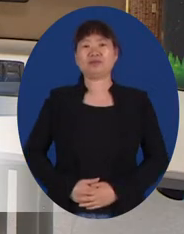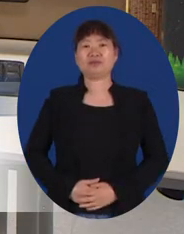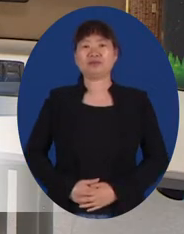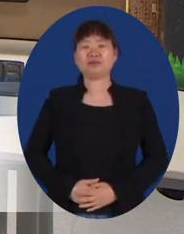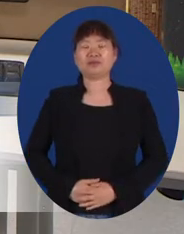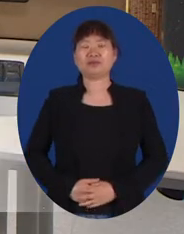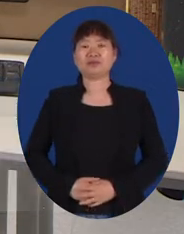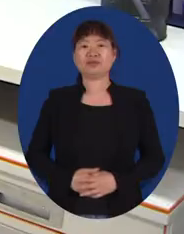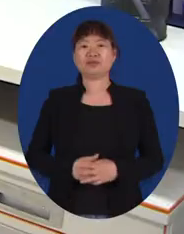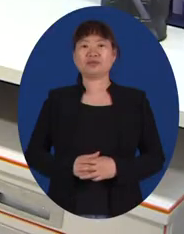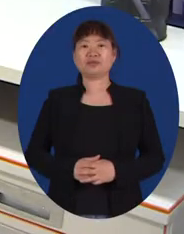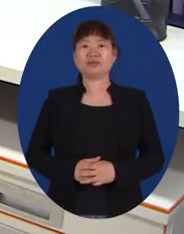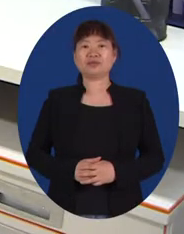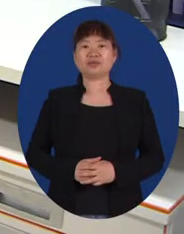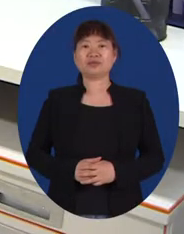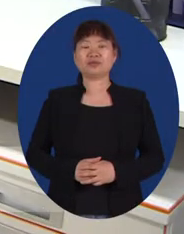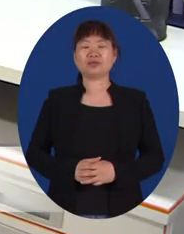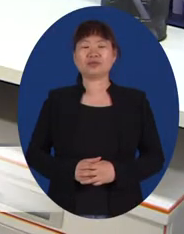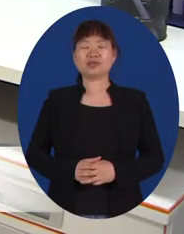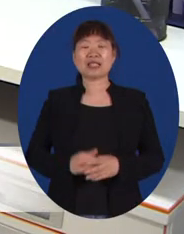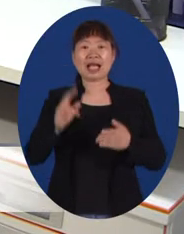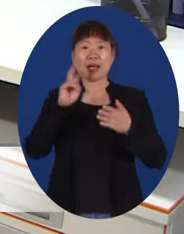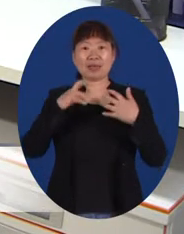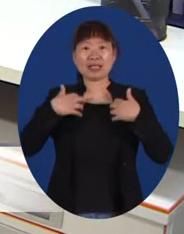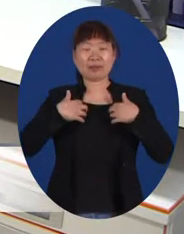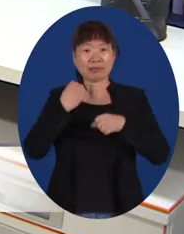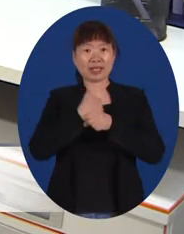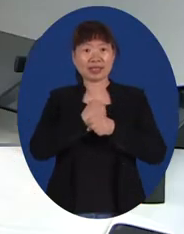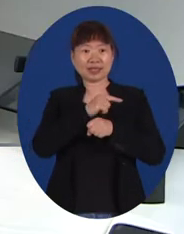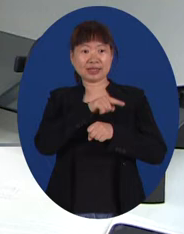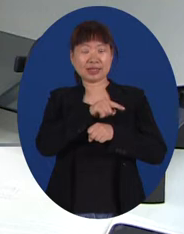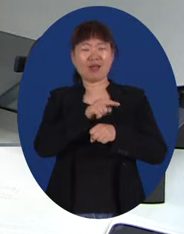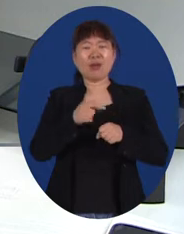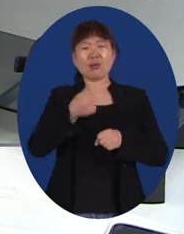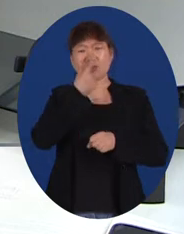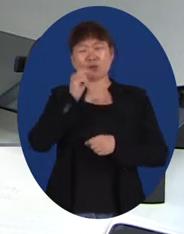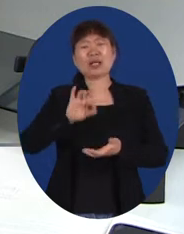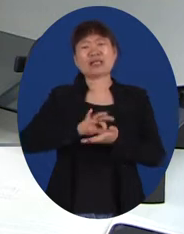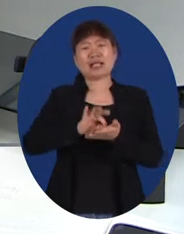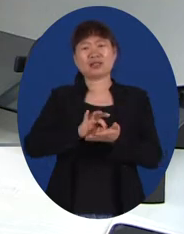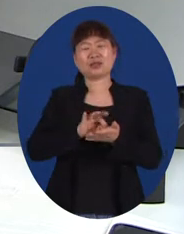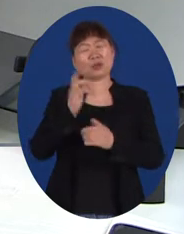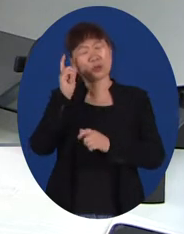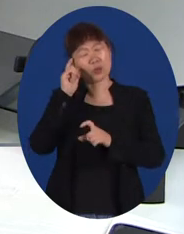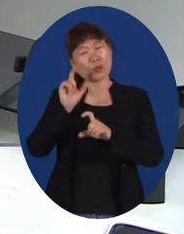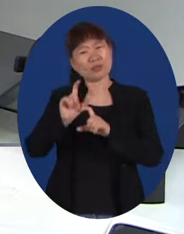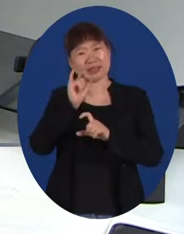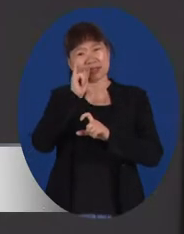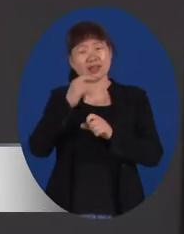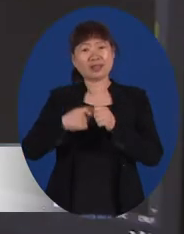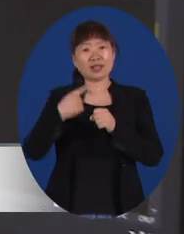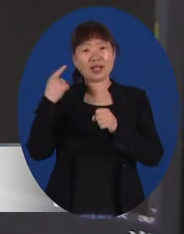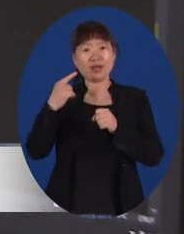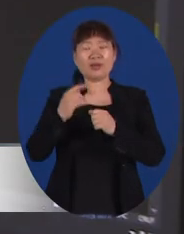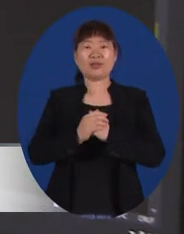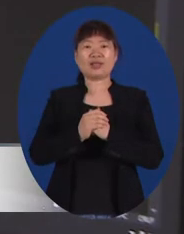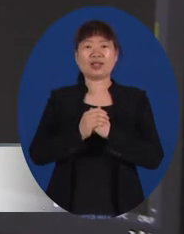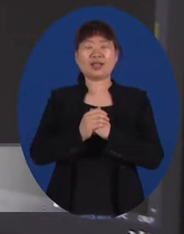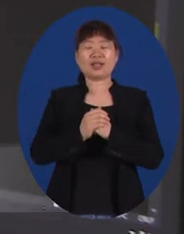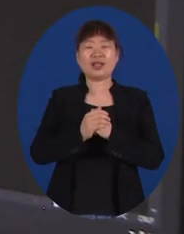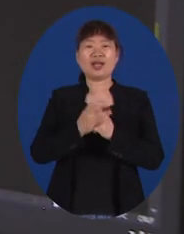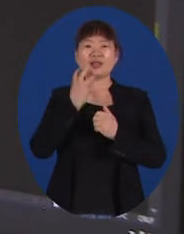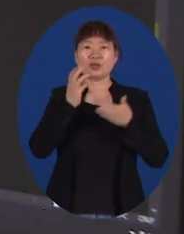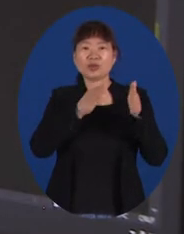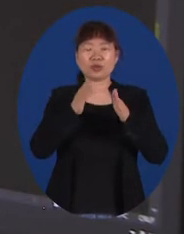도움이 많이 될거 같습니다 음악 게임을 개발하고 있는 이 업체는 부족한 자금이 고민거리 얻습니다 지난해 재도전 프로그램을 통해